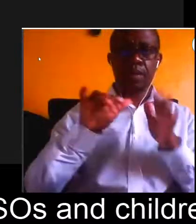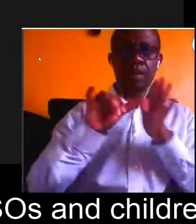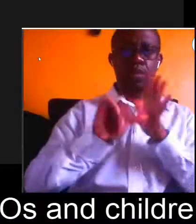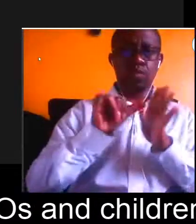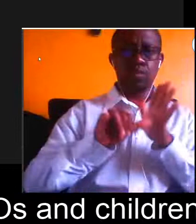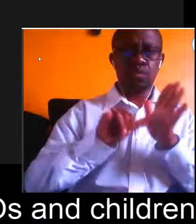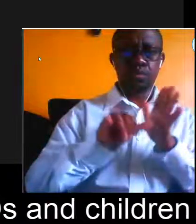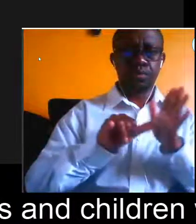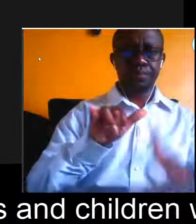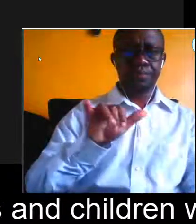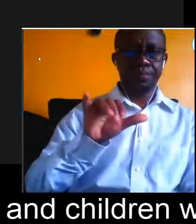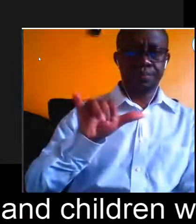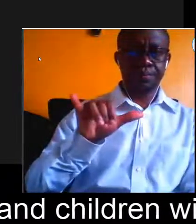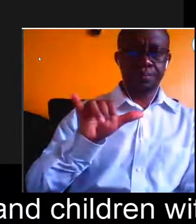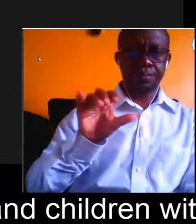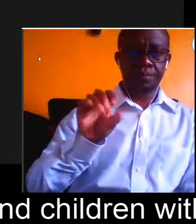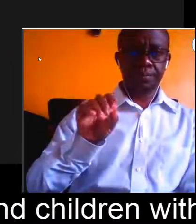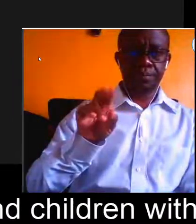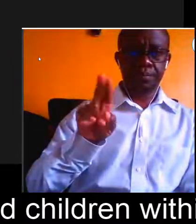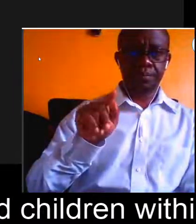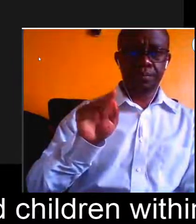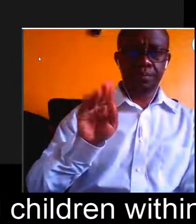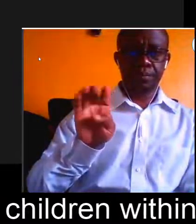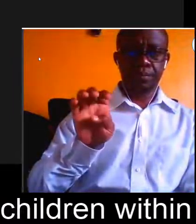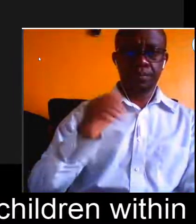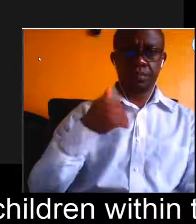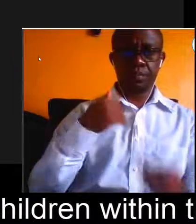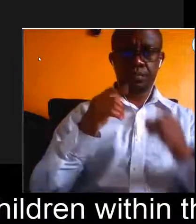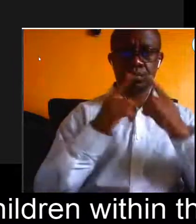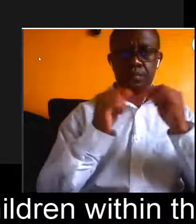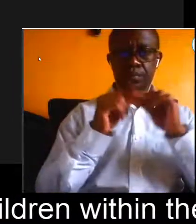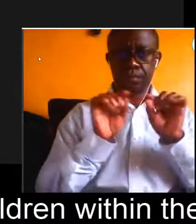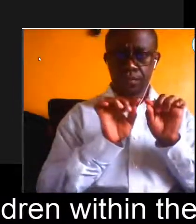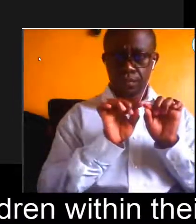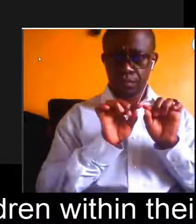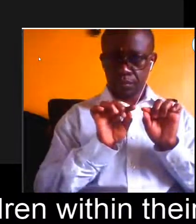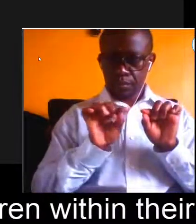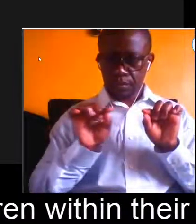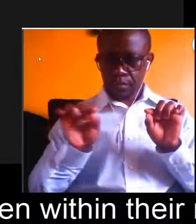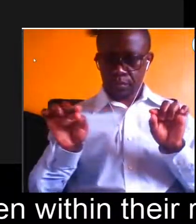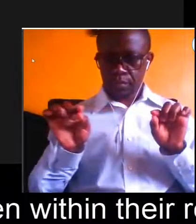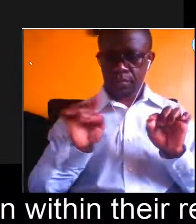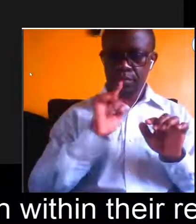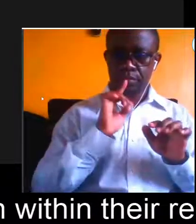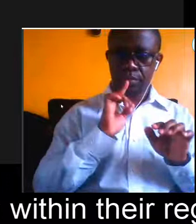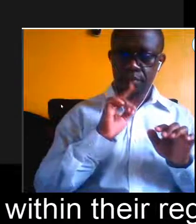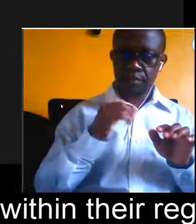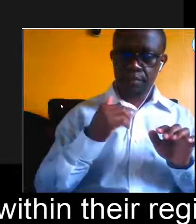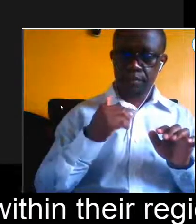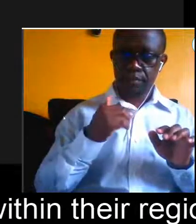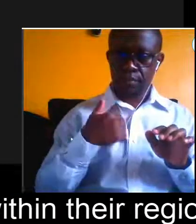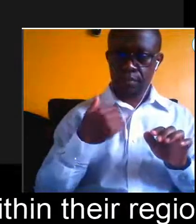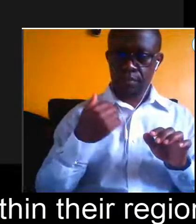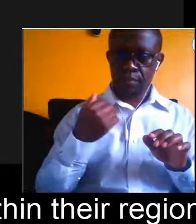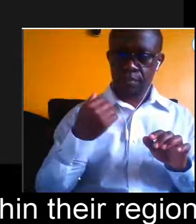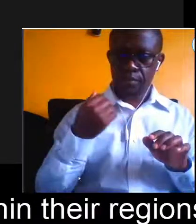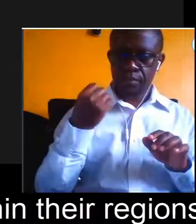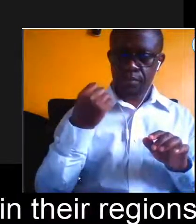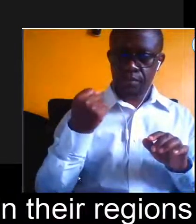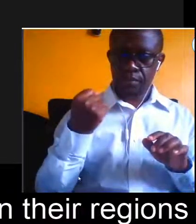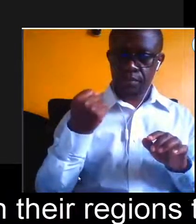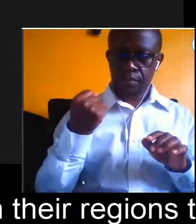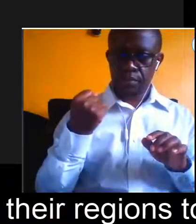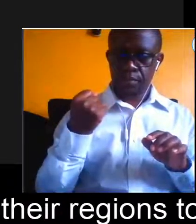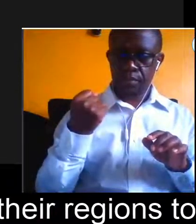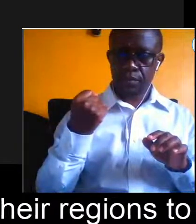de prendre des enfants dans la rue et les ramener chez soi a débuté ici au Burundi, mais malheureusement le gouvernement n'a pas tellement réussi puisqu'on